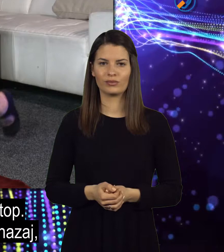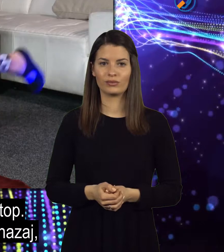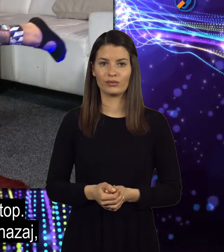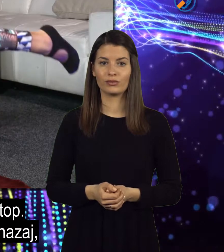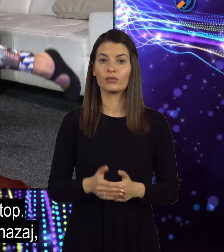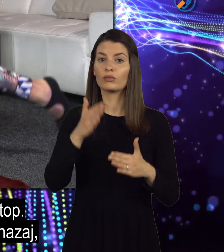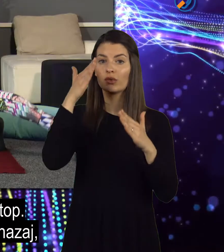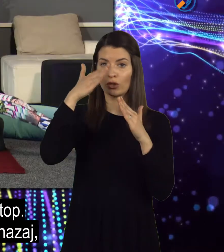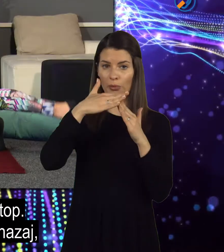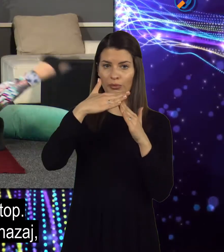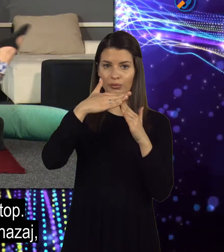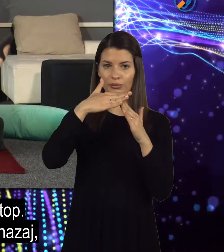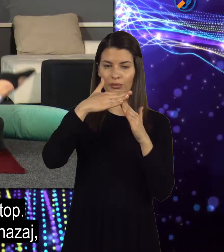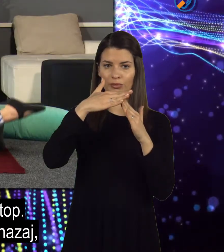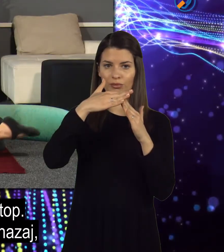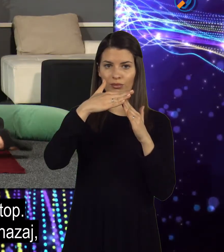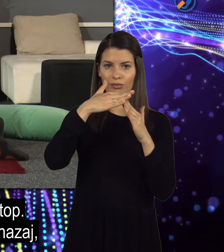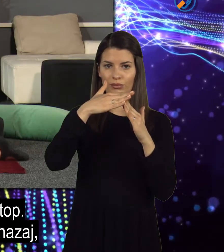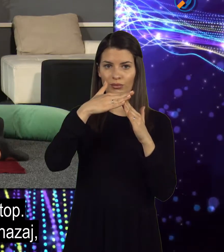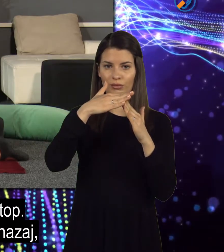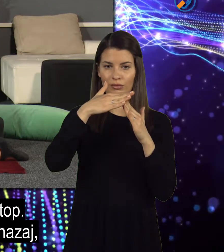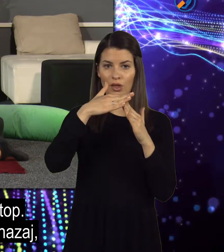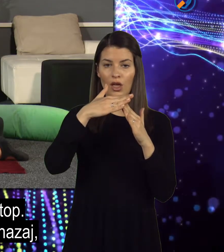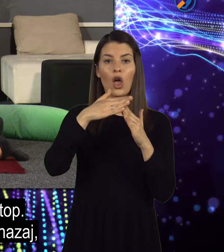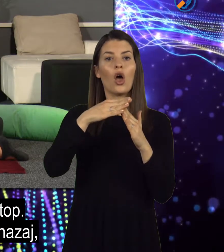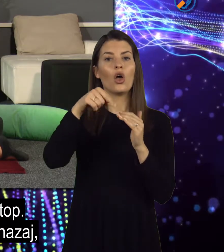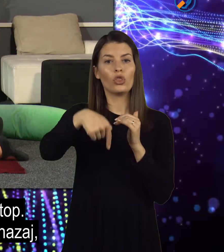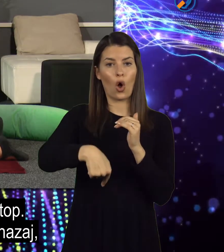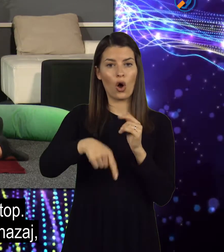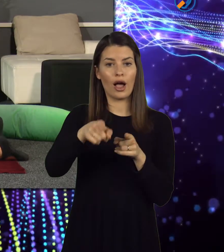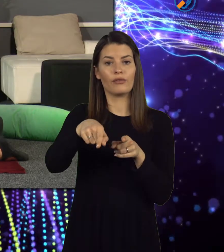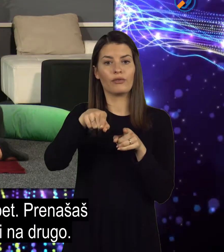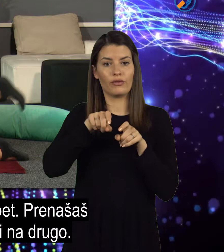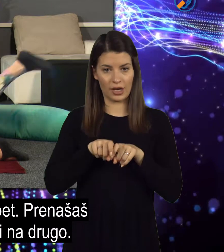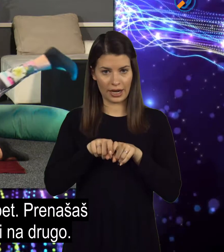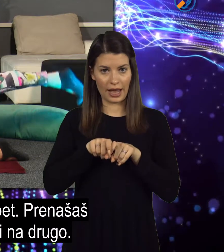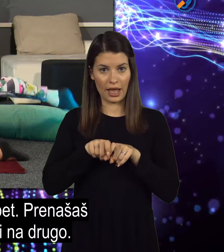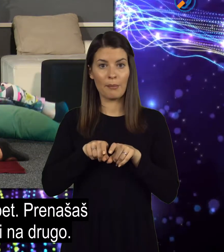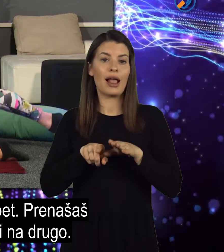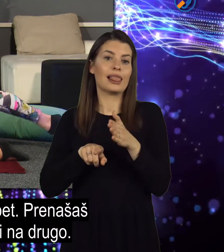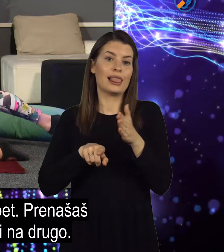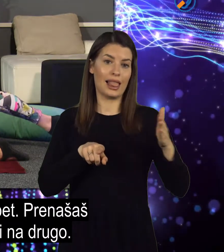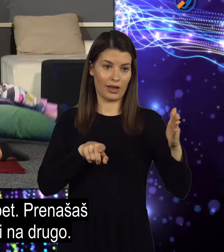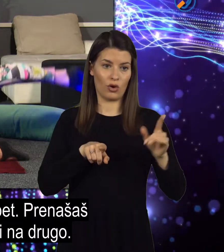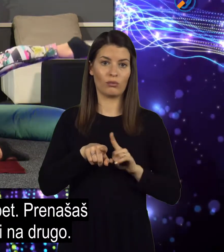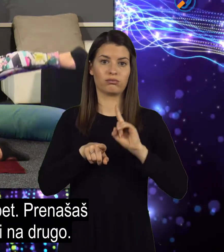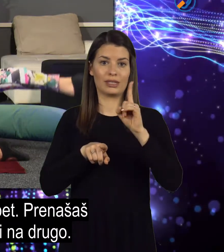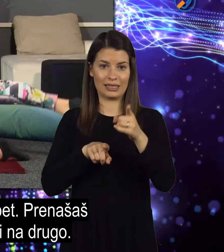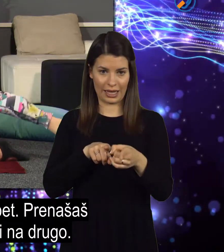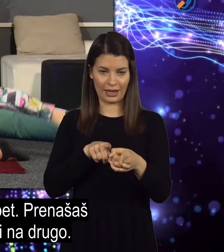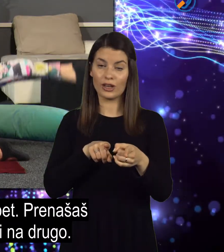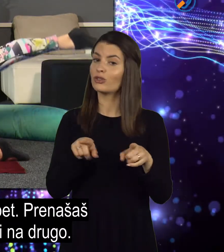Tako. In stop. Noga pride nazaj, stegneš drugo in